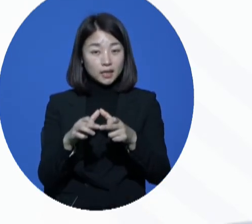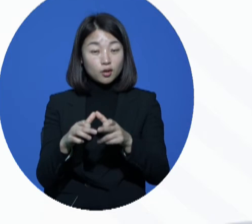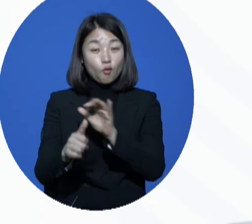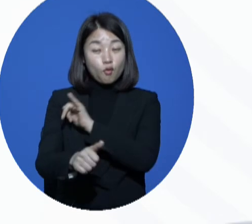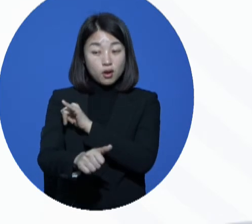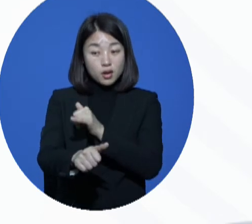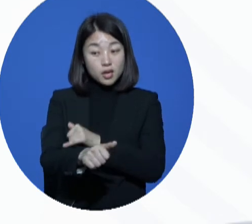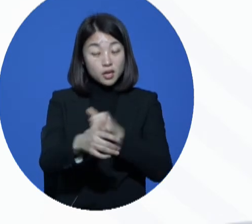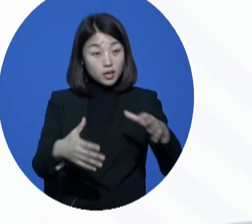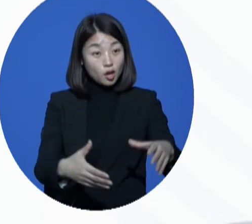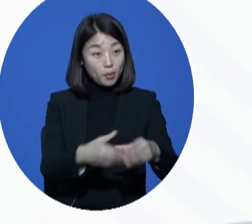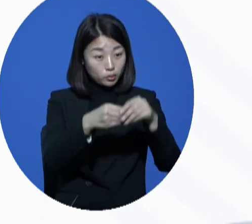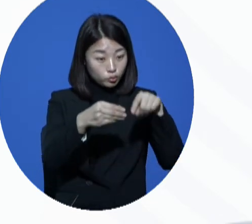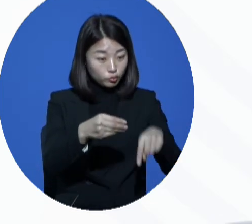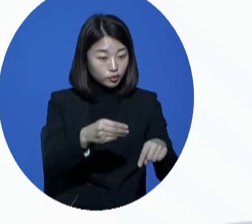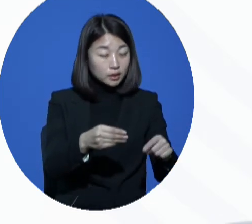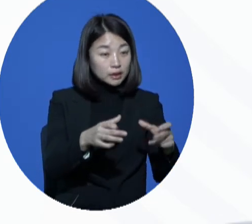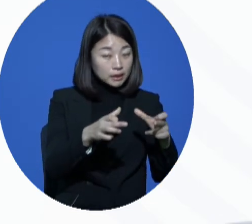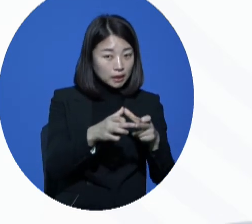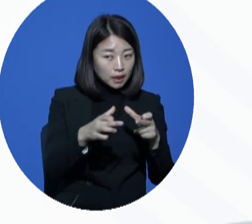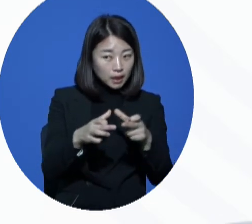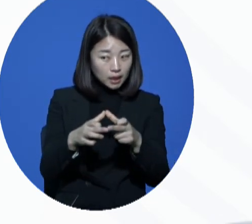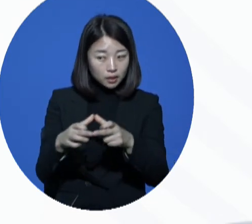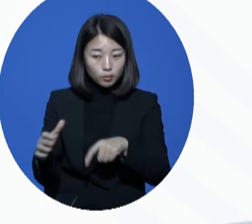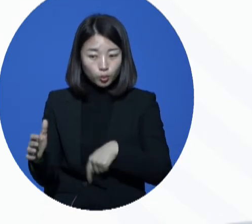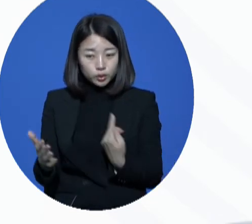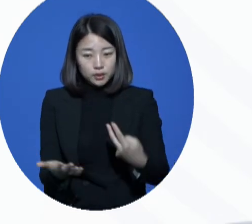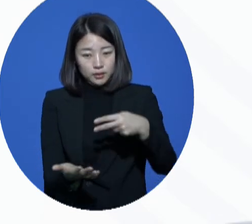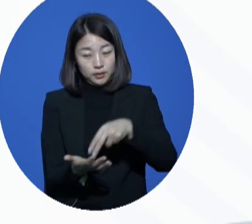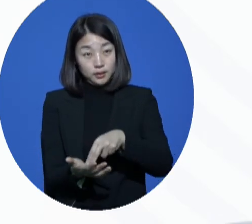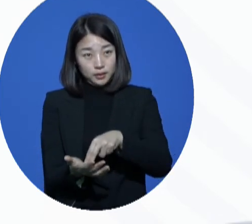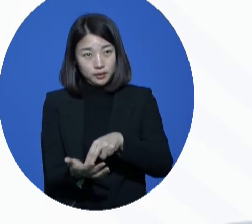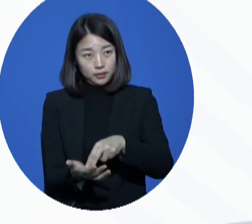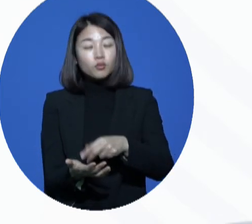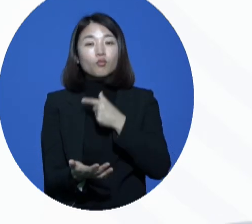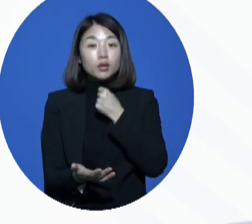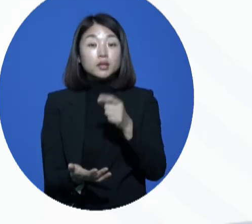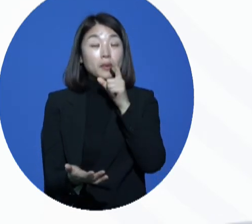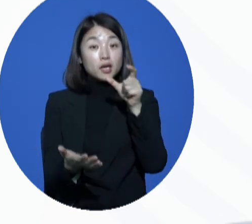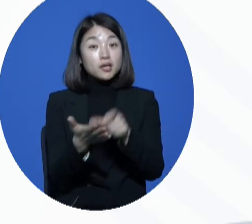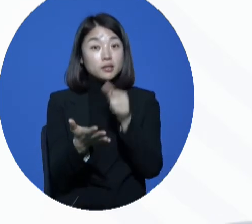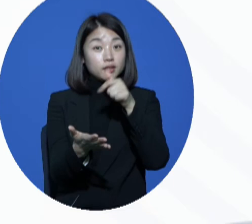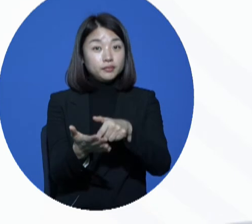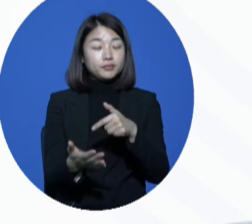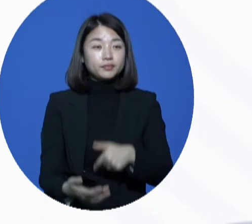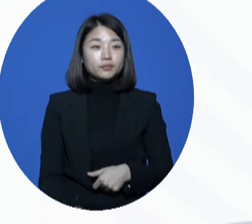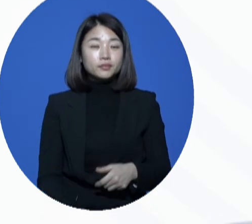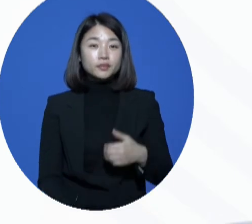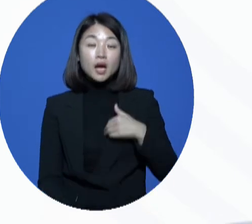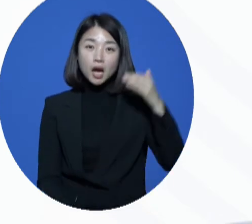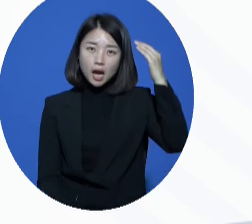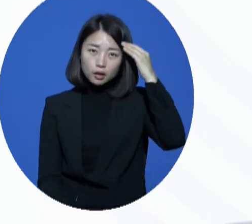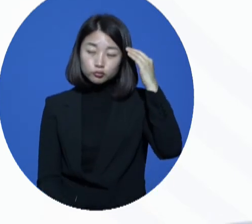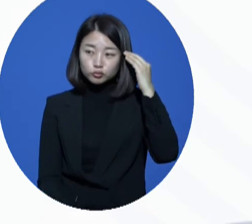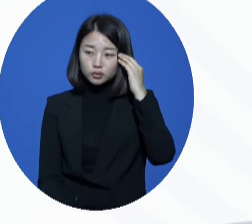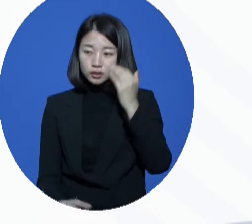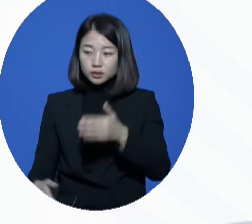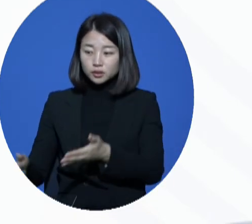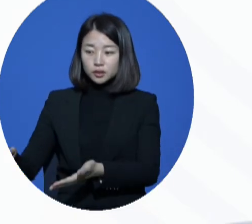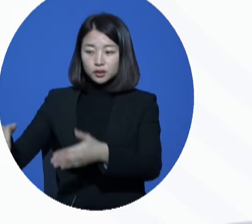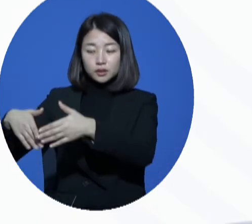생활에 대해서 명시를 하고 있고 앞서 토론자께서 말씀해 주신 것처럼 우리나라는 탈시설 로드맵을 수립할